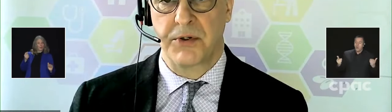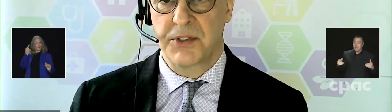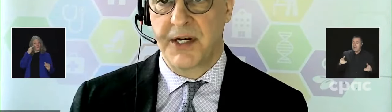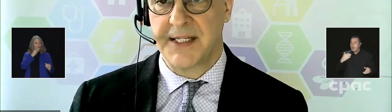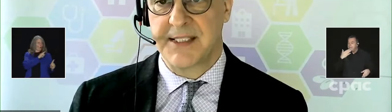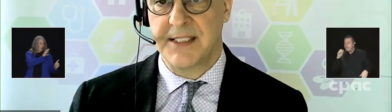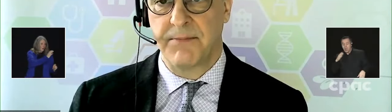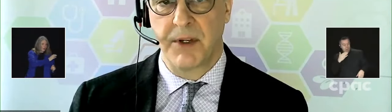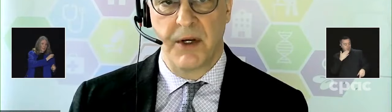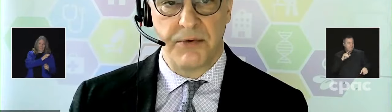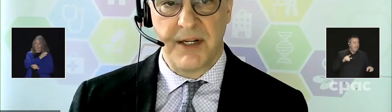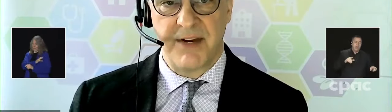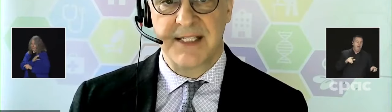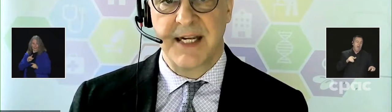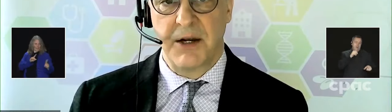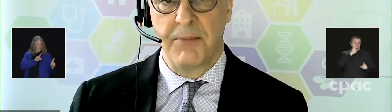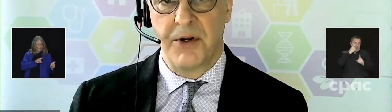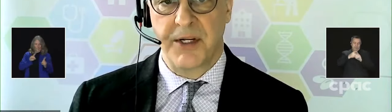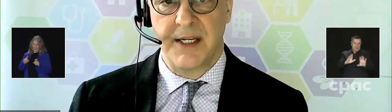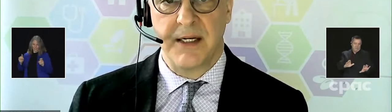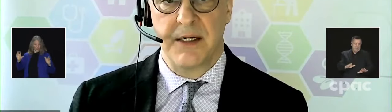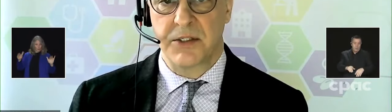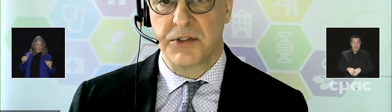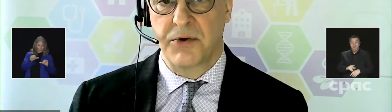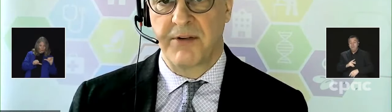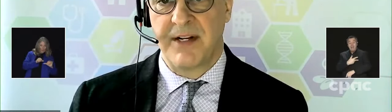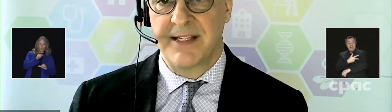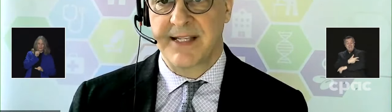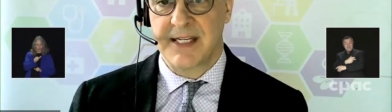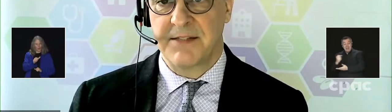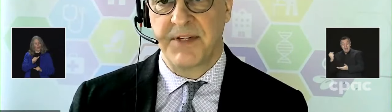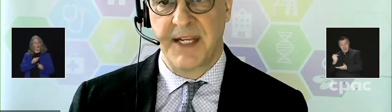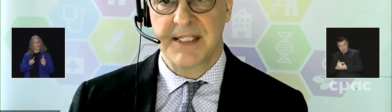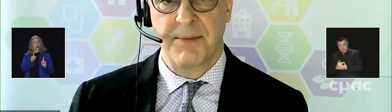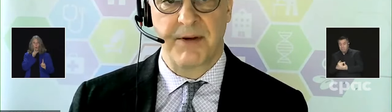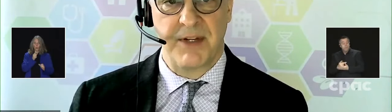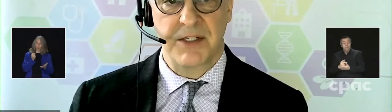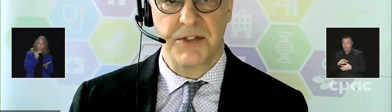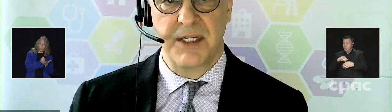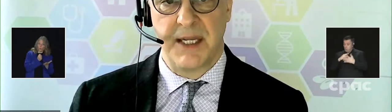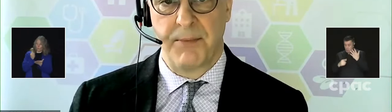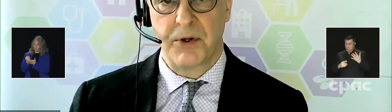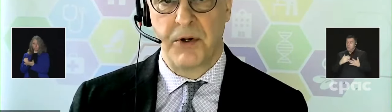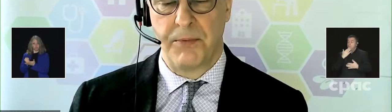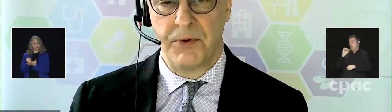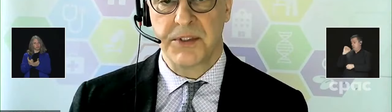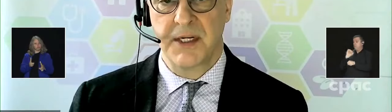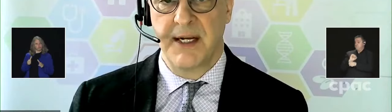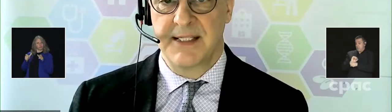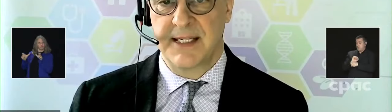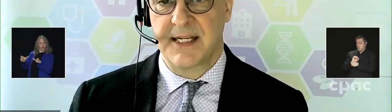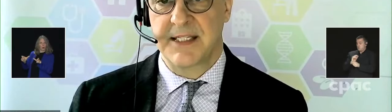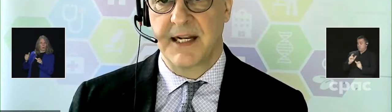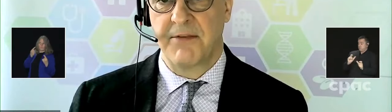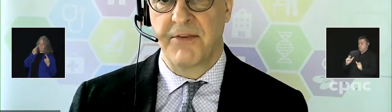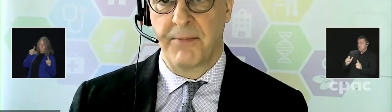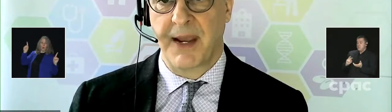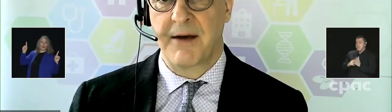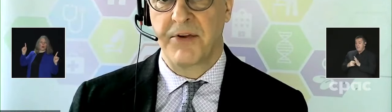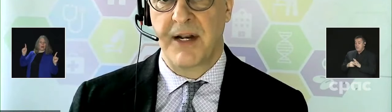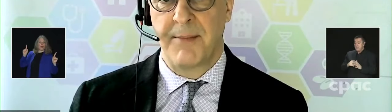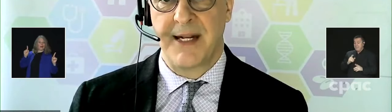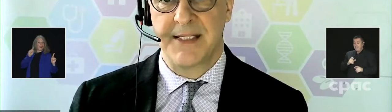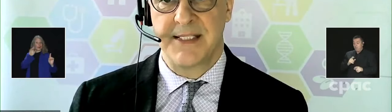aux autres. Cela dit, tous les vaccins homologués se sont révélés très efficaces à prévenir ce qui importe le plus, c'est-à-dire les